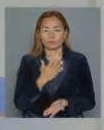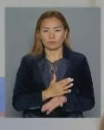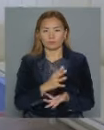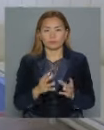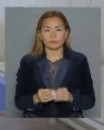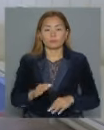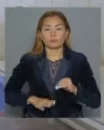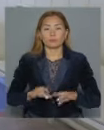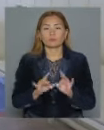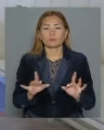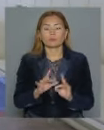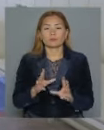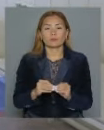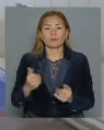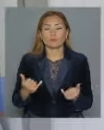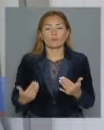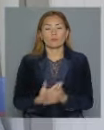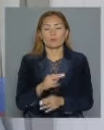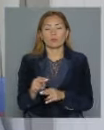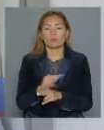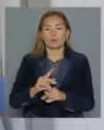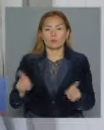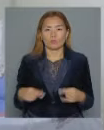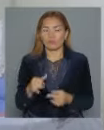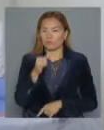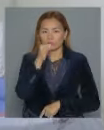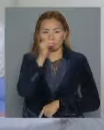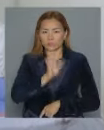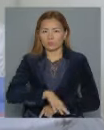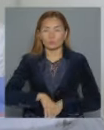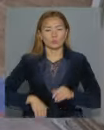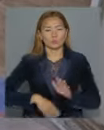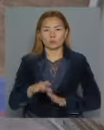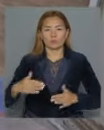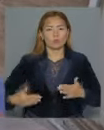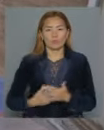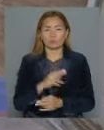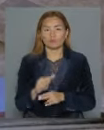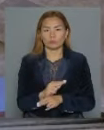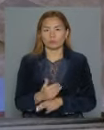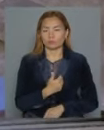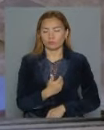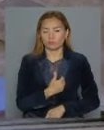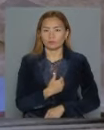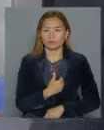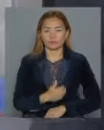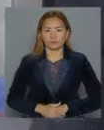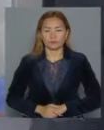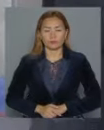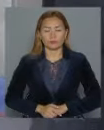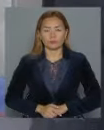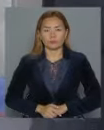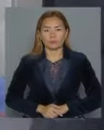тұр. Мамандардың сөзінше нысанды қайта қалпына келтіру мүмкін емес. Ең тиімді шешімі жаңа ғимарат салудан басқа жол жоқ. Біздер